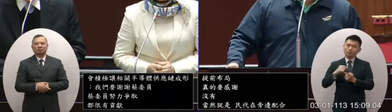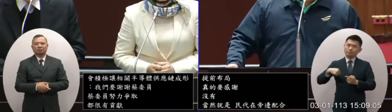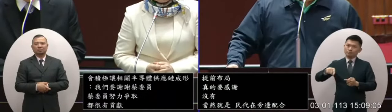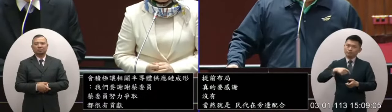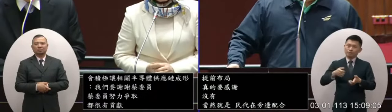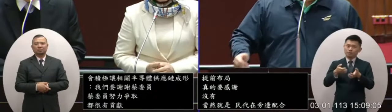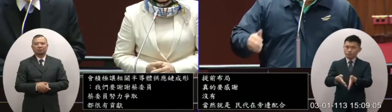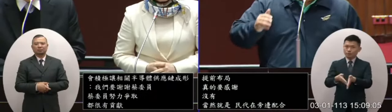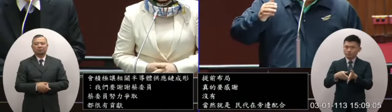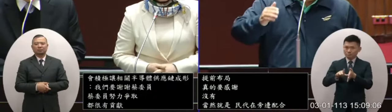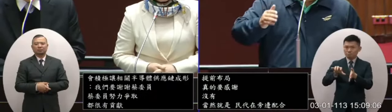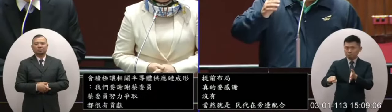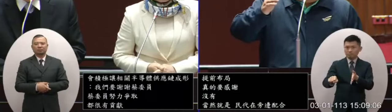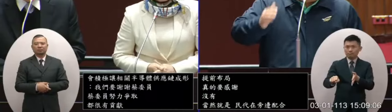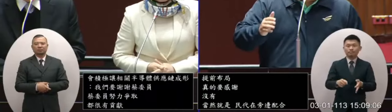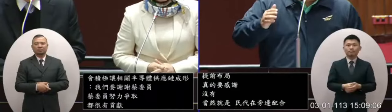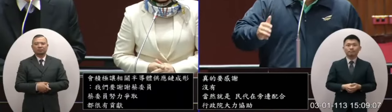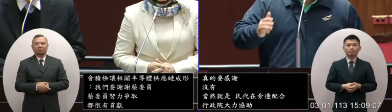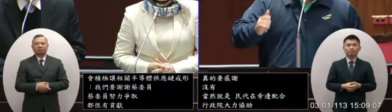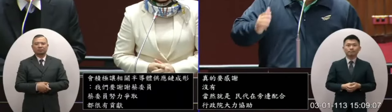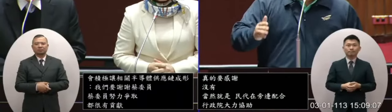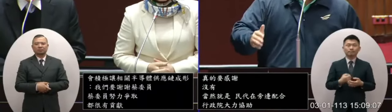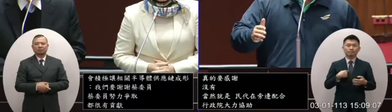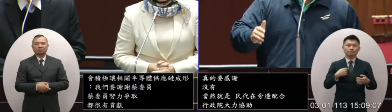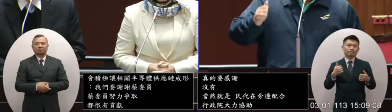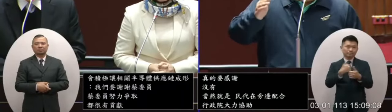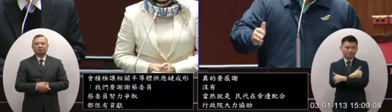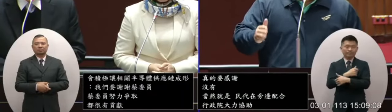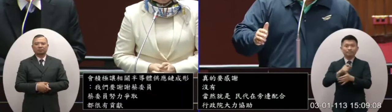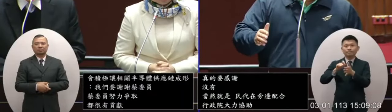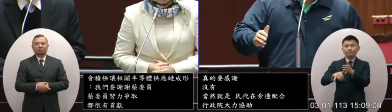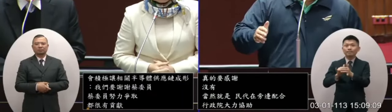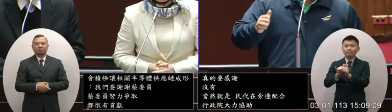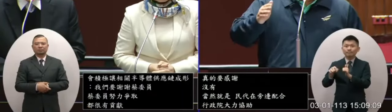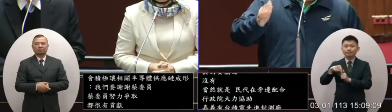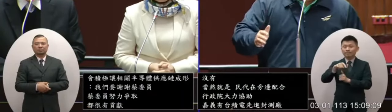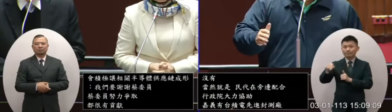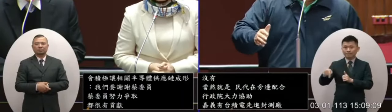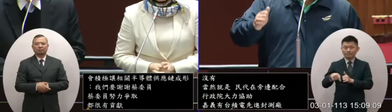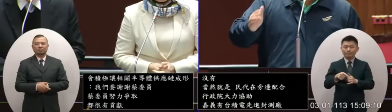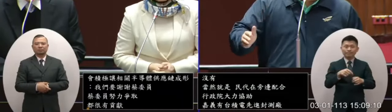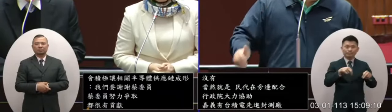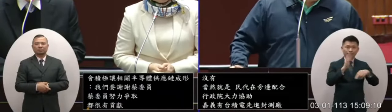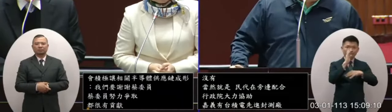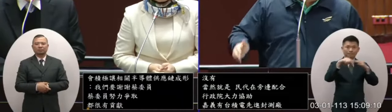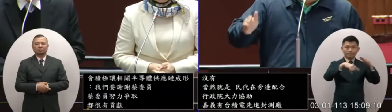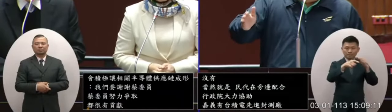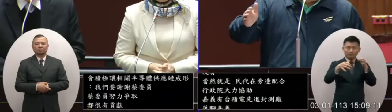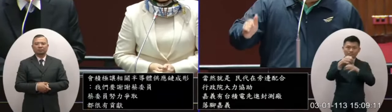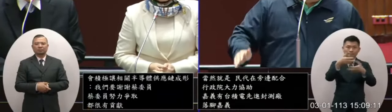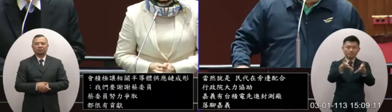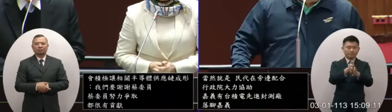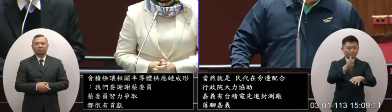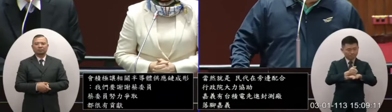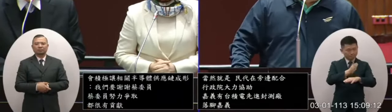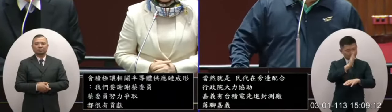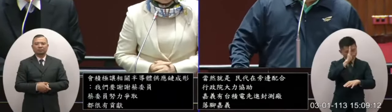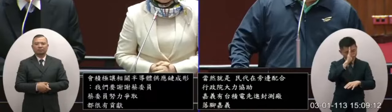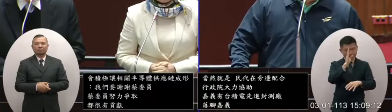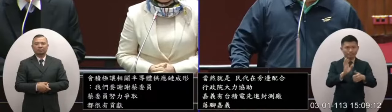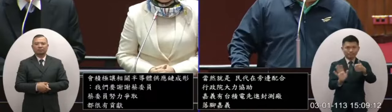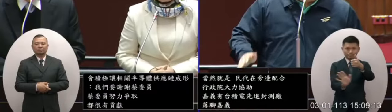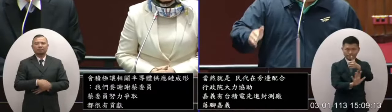的一个时刻，所以我在这里真的要代替嘉义人感谢我们行政院以及我们经济部啊，我们所有的部